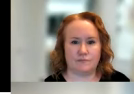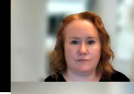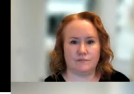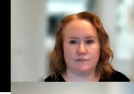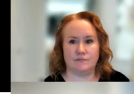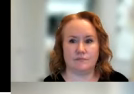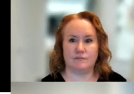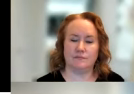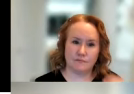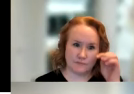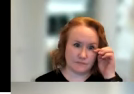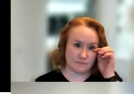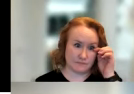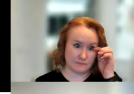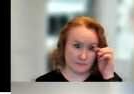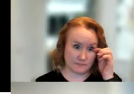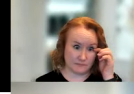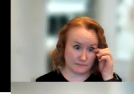de kan velge riktig alternativ.